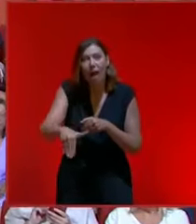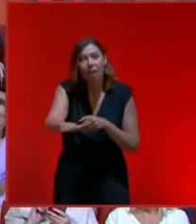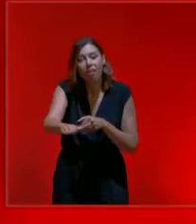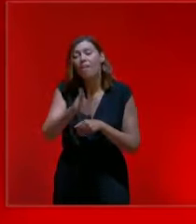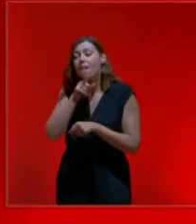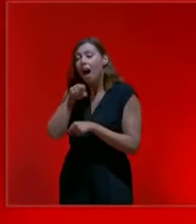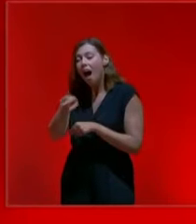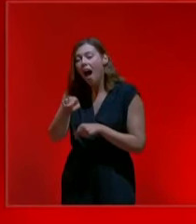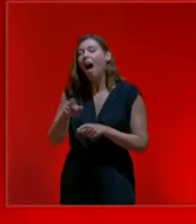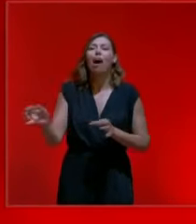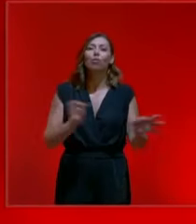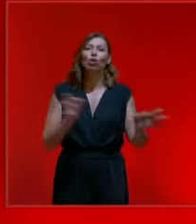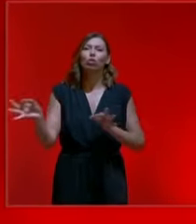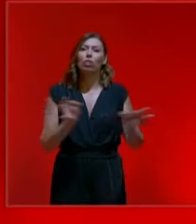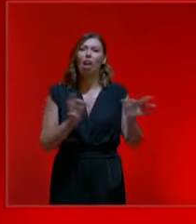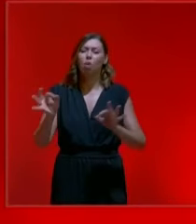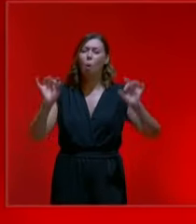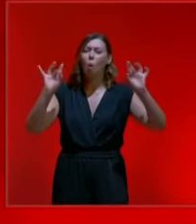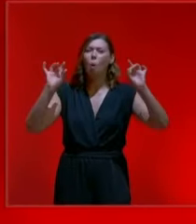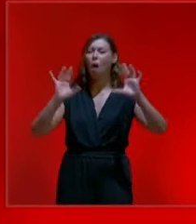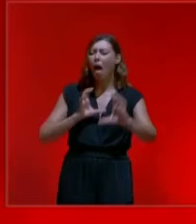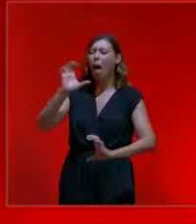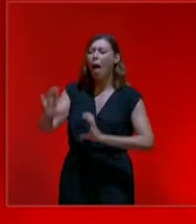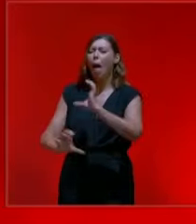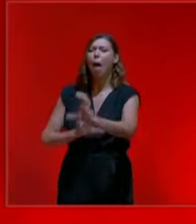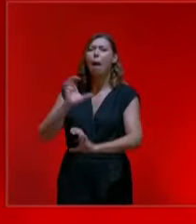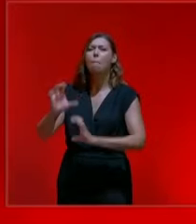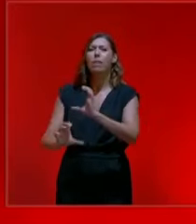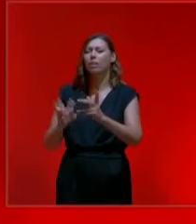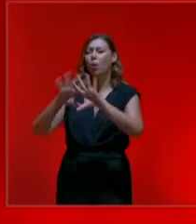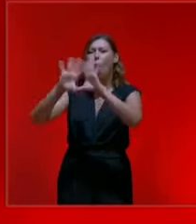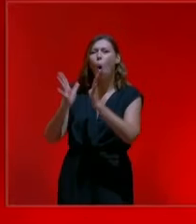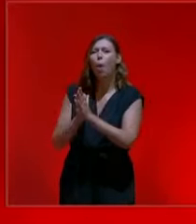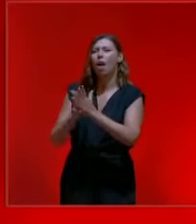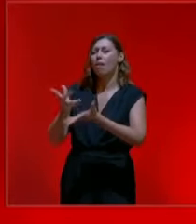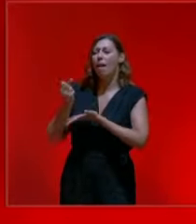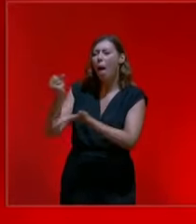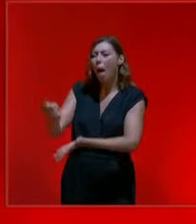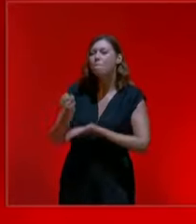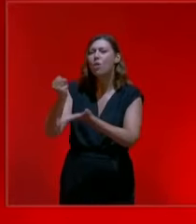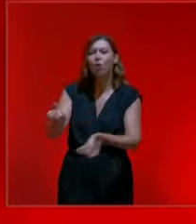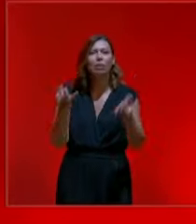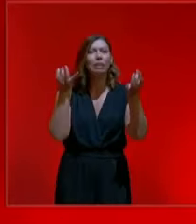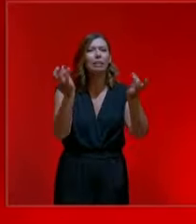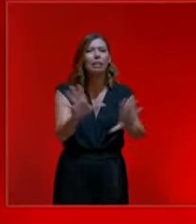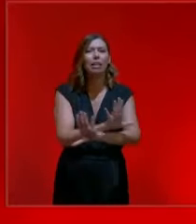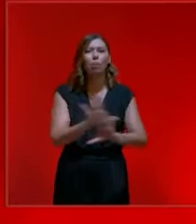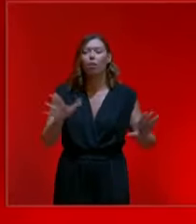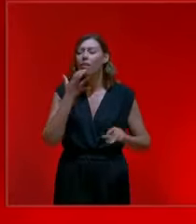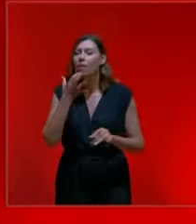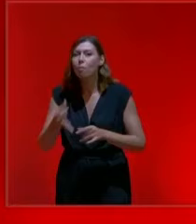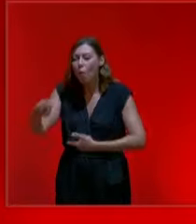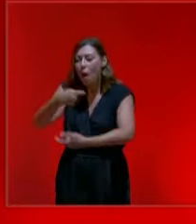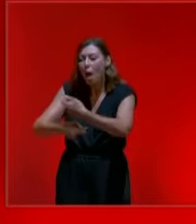απογυμνωμένο από το πέπλο των επιδοτήσεων, όταν μόνο το 4% των μικρών και μεσαίων